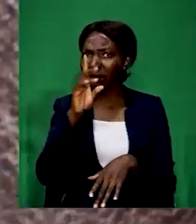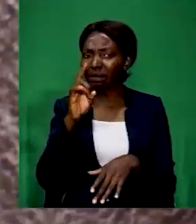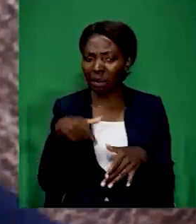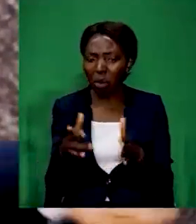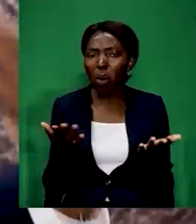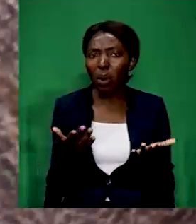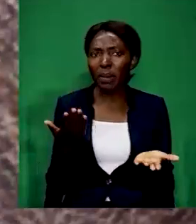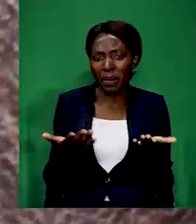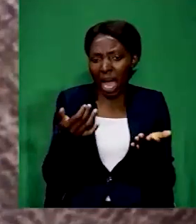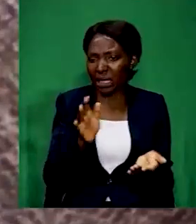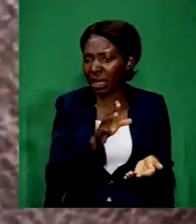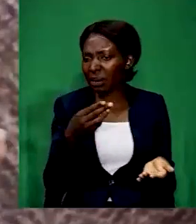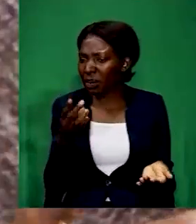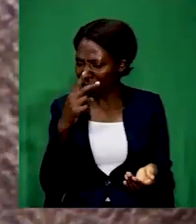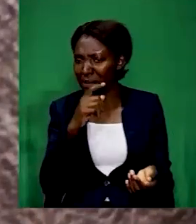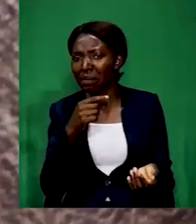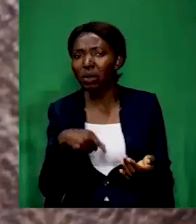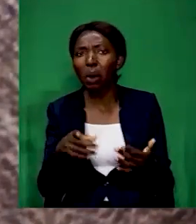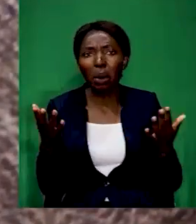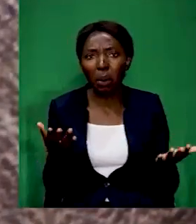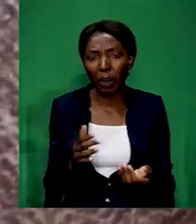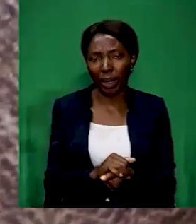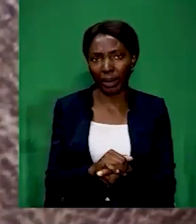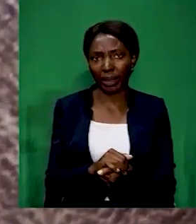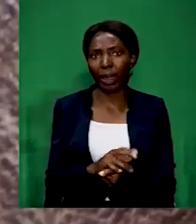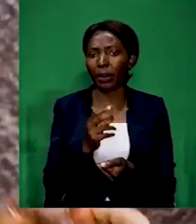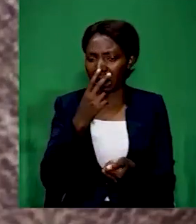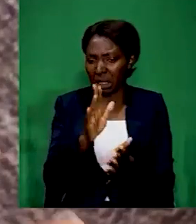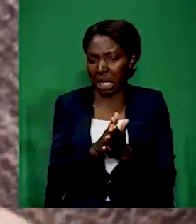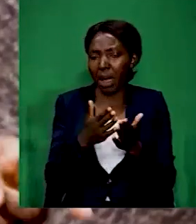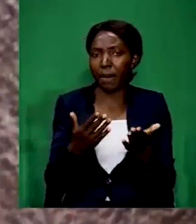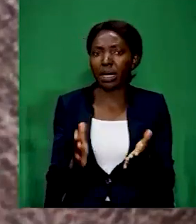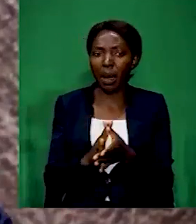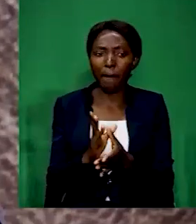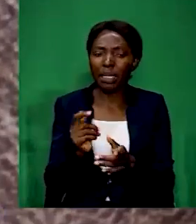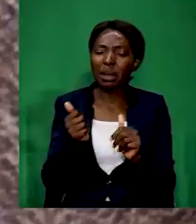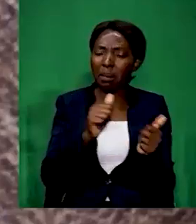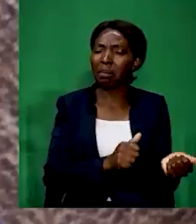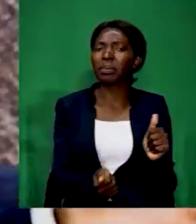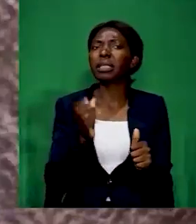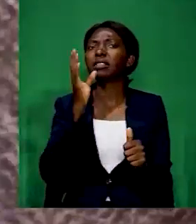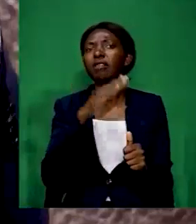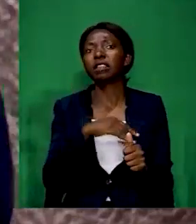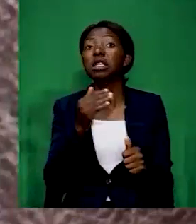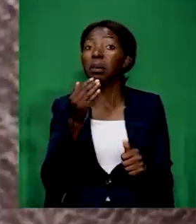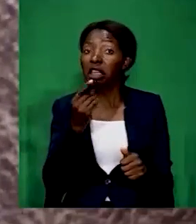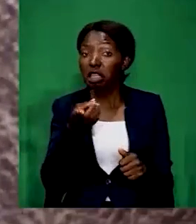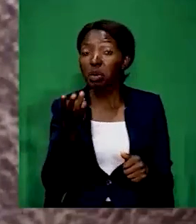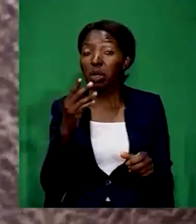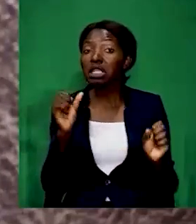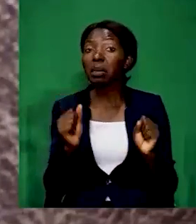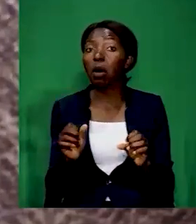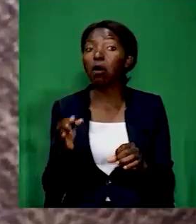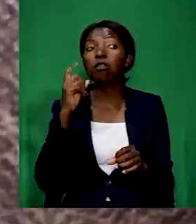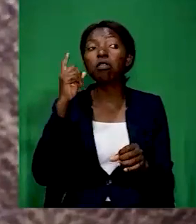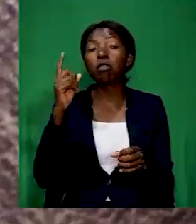sure akavunza wanga inavo. Kutumaone ire murume wanda andinaye. Abva kupinda neni mvura. He was no longer there.